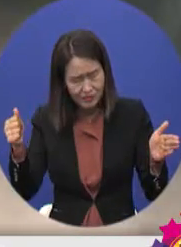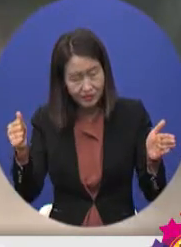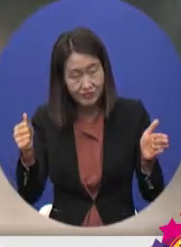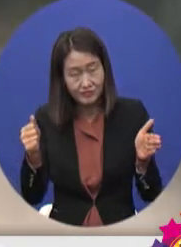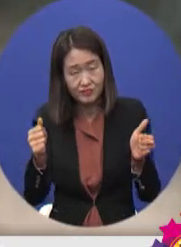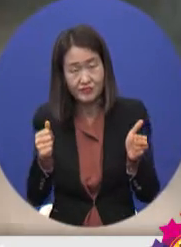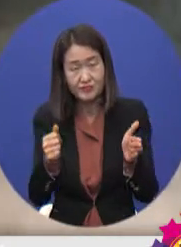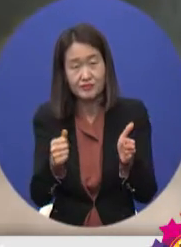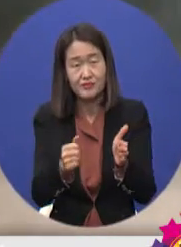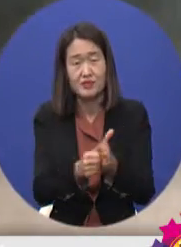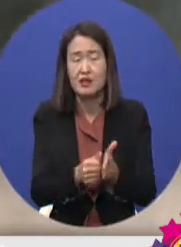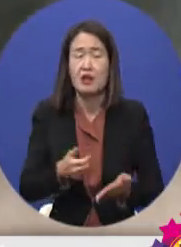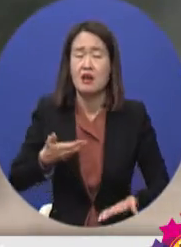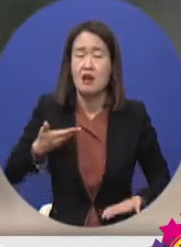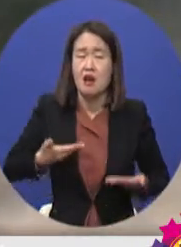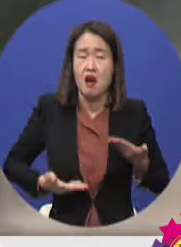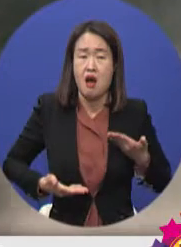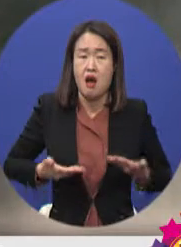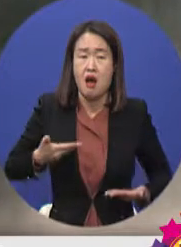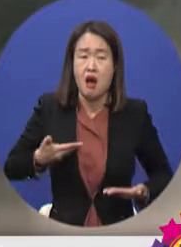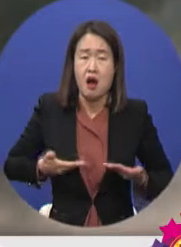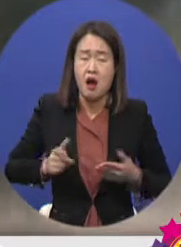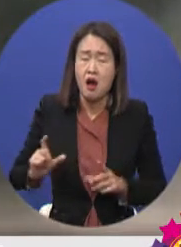평생 바쁘게